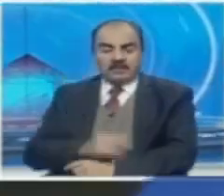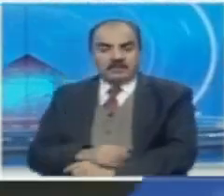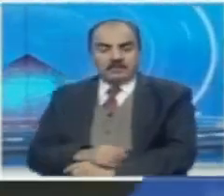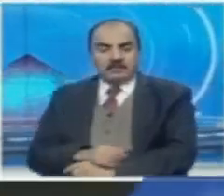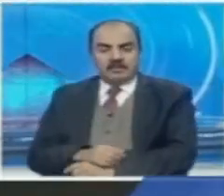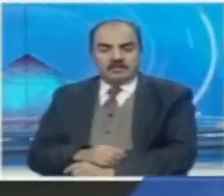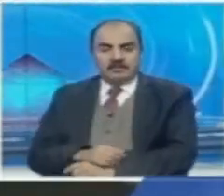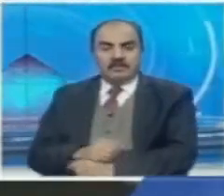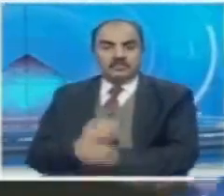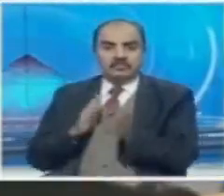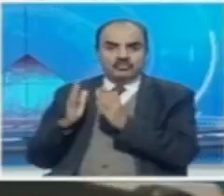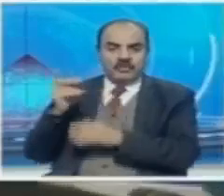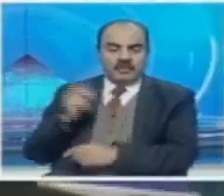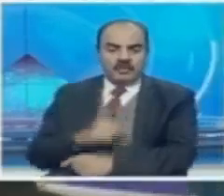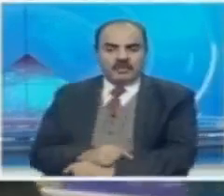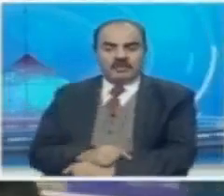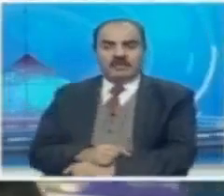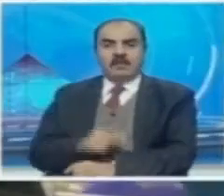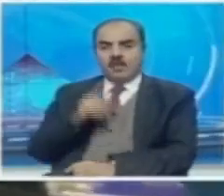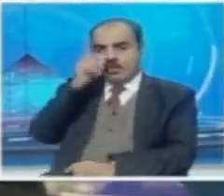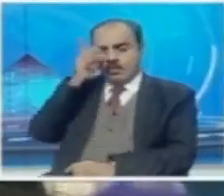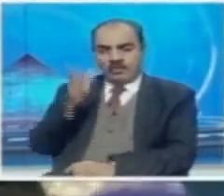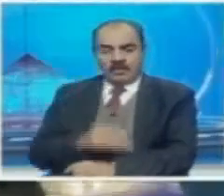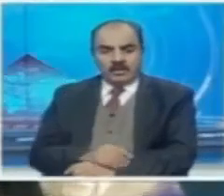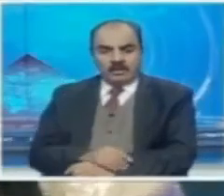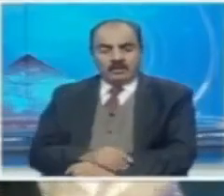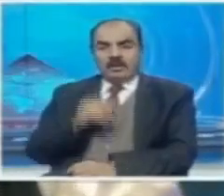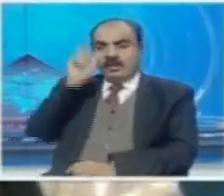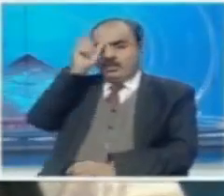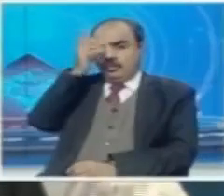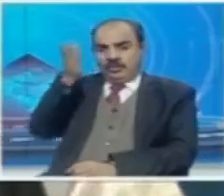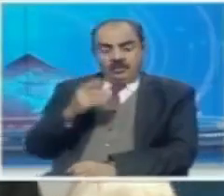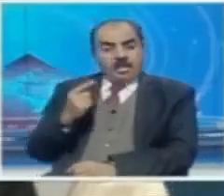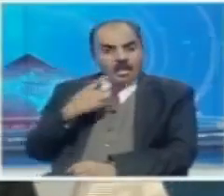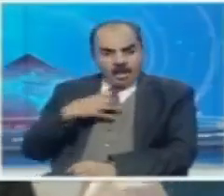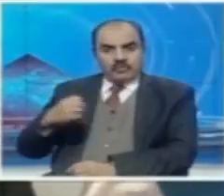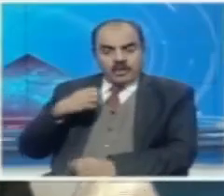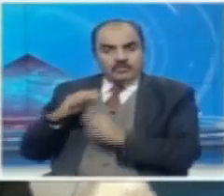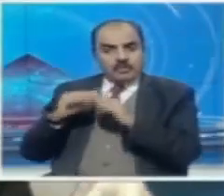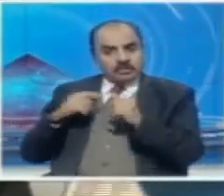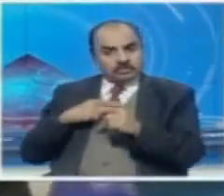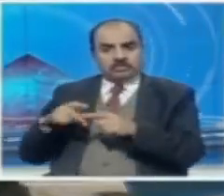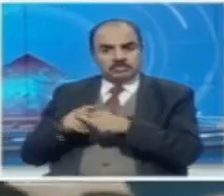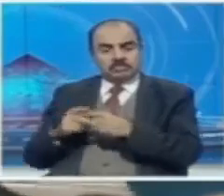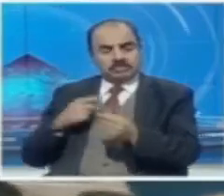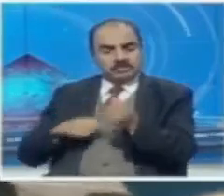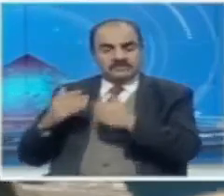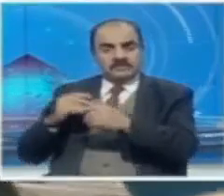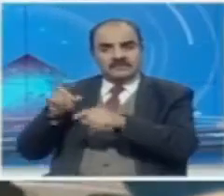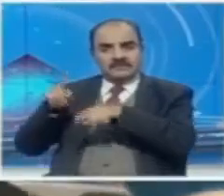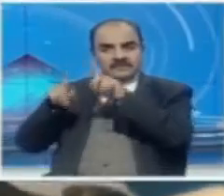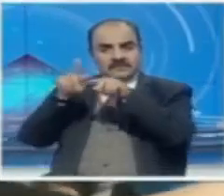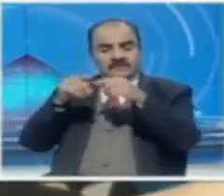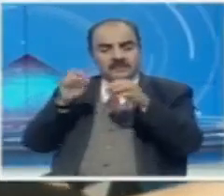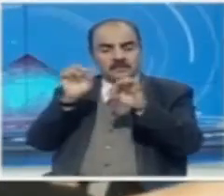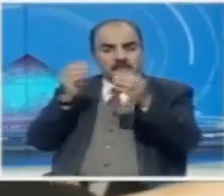شركات سعودية، شركات أردنية، شركات تركية حتى كمان بتيجي تعمل أعمال الصيانة، بعض الشركات